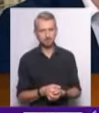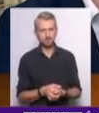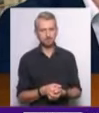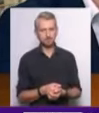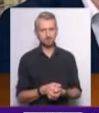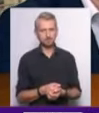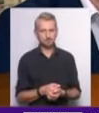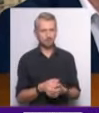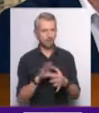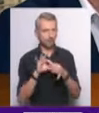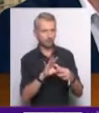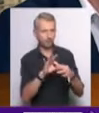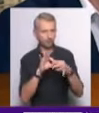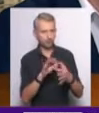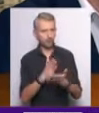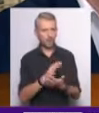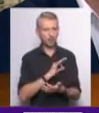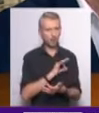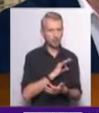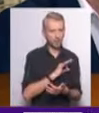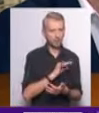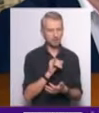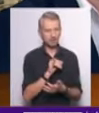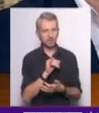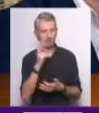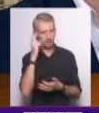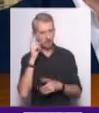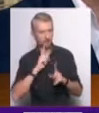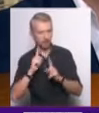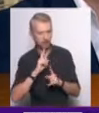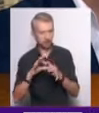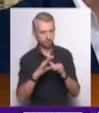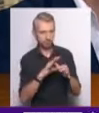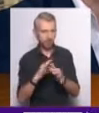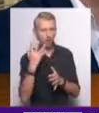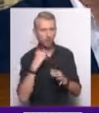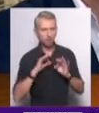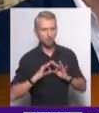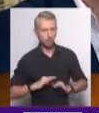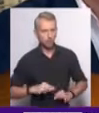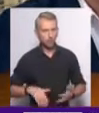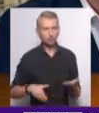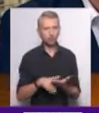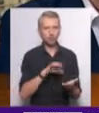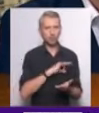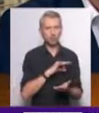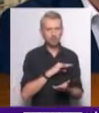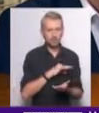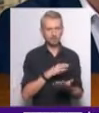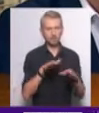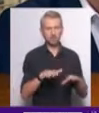певна синергія йде між юристами і між роботою в Київраді, угу. коли прокуратура за допомогою юристів місцевих